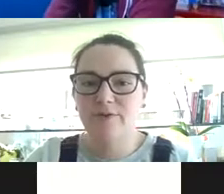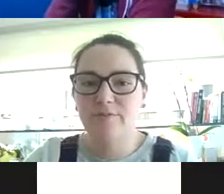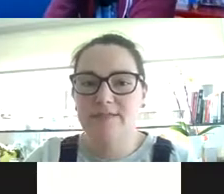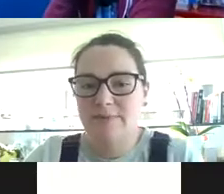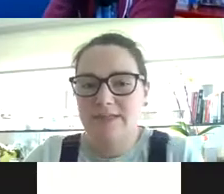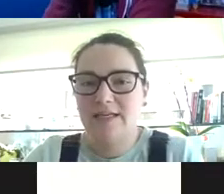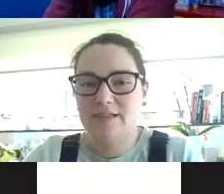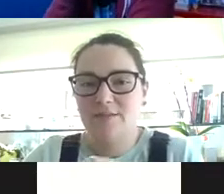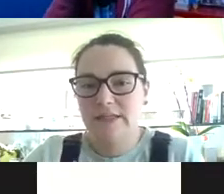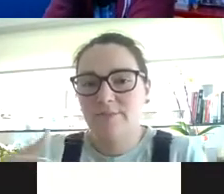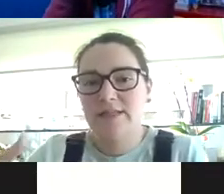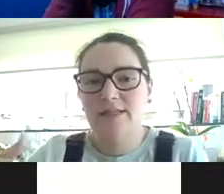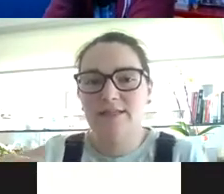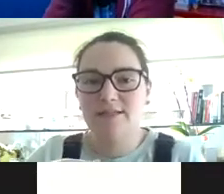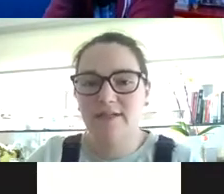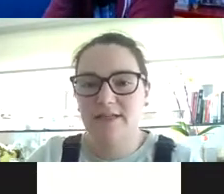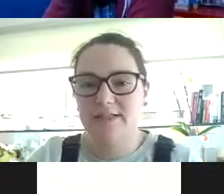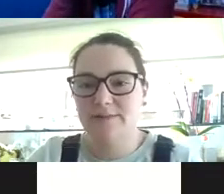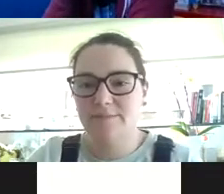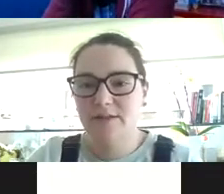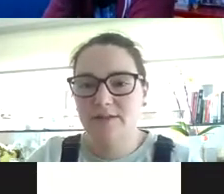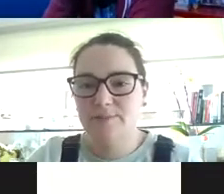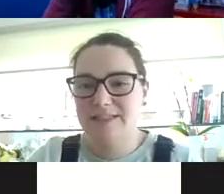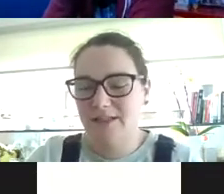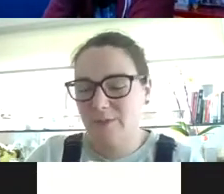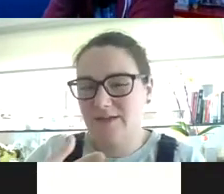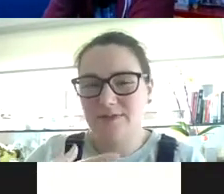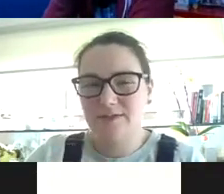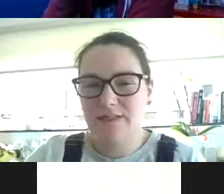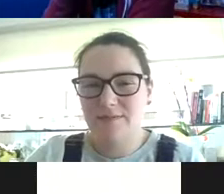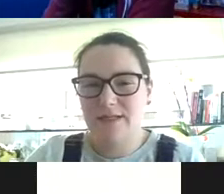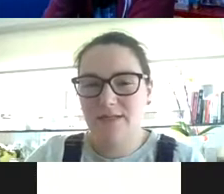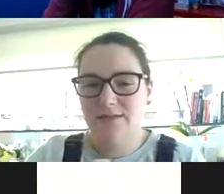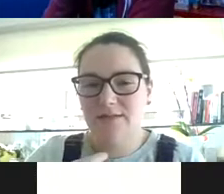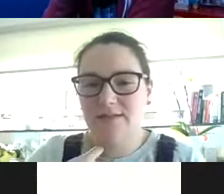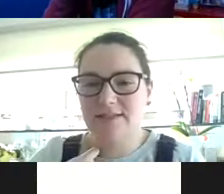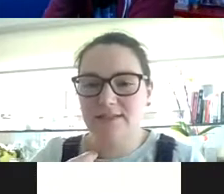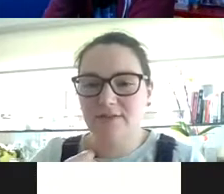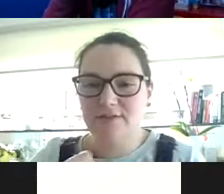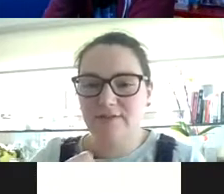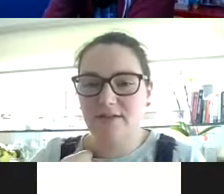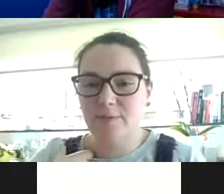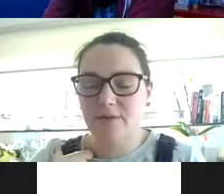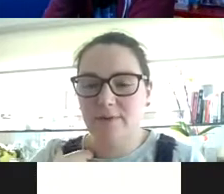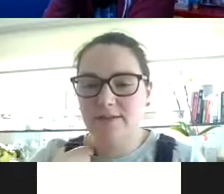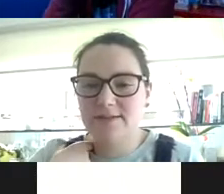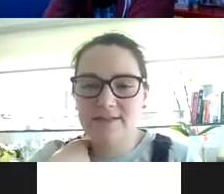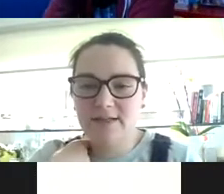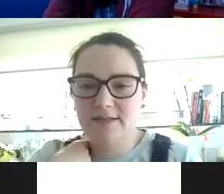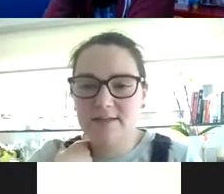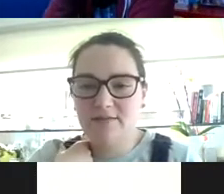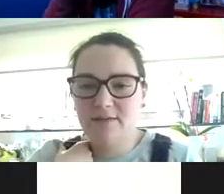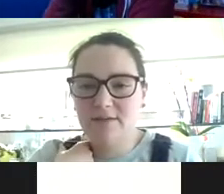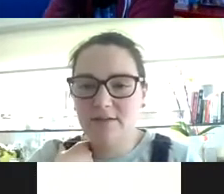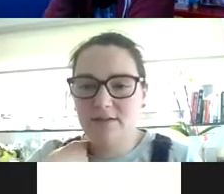meer geïnformeerd hebben en eigenlijk zelfs bijna mee die inschrijvingen gedaan hebben. Dus misschien, ik weet niet, heeft dat ermee te maken, Hilde, dat je zegt van ze vinden rapper de weg naar de